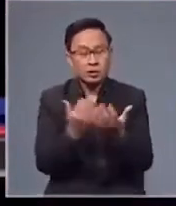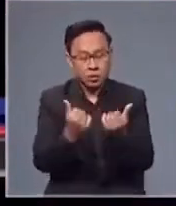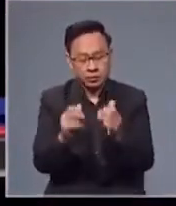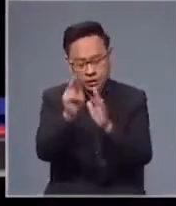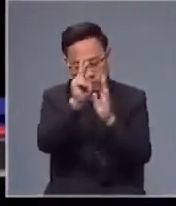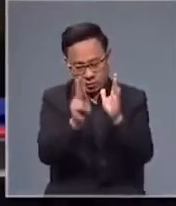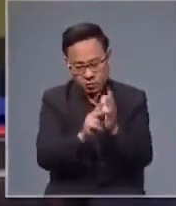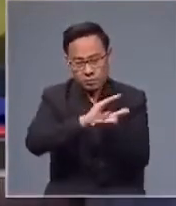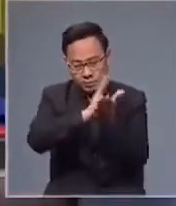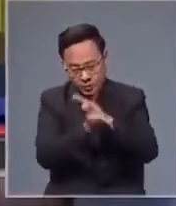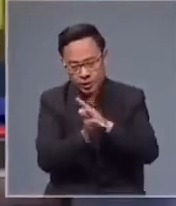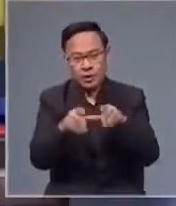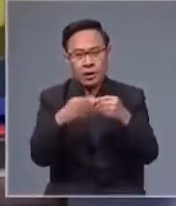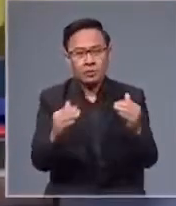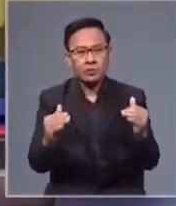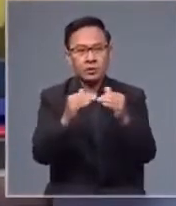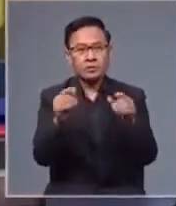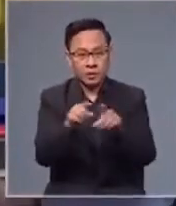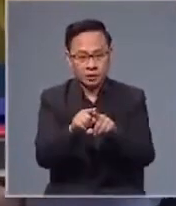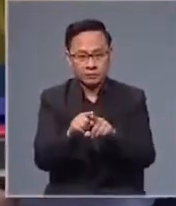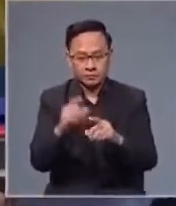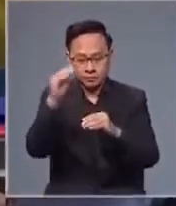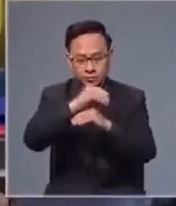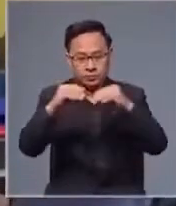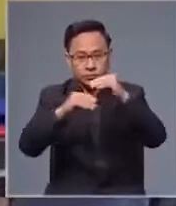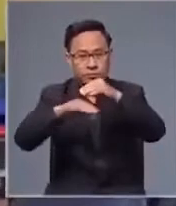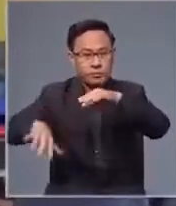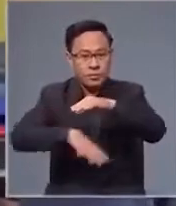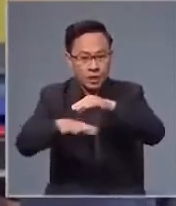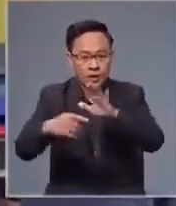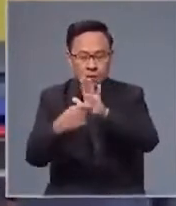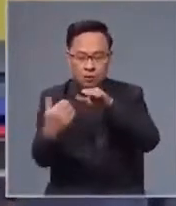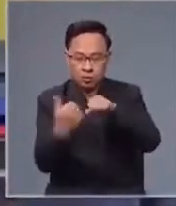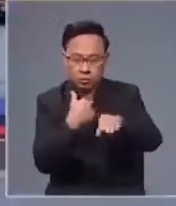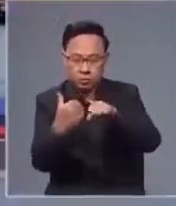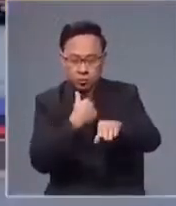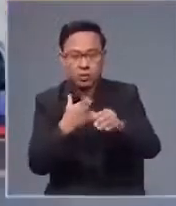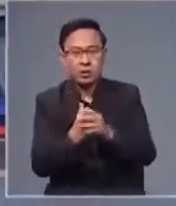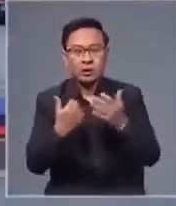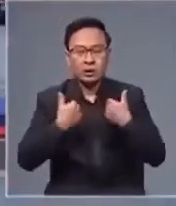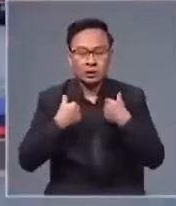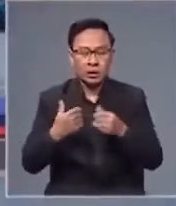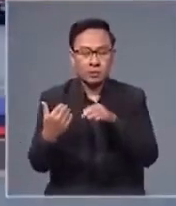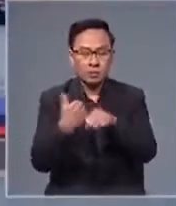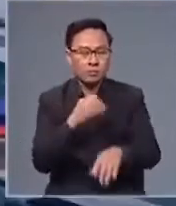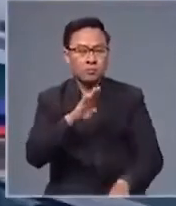ายการขับเคลื่อนโครงสร้างพื้นฐานทางด้านการคมนาคมทั้งทางบก